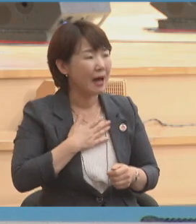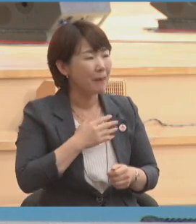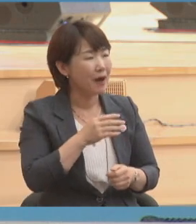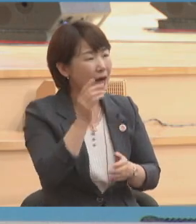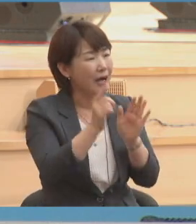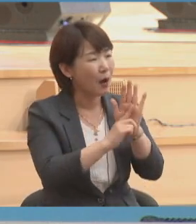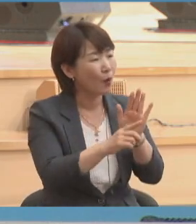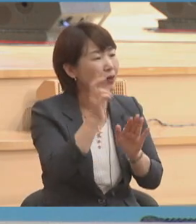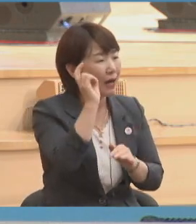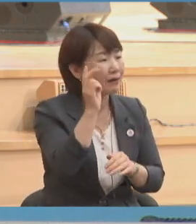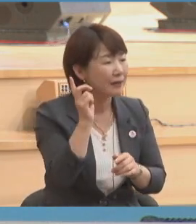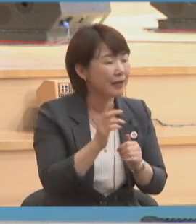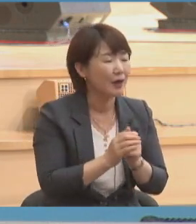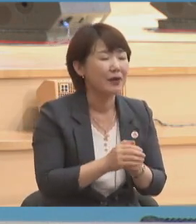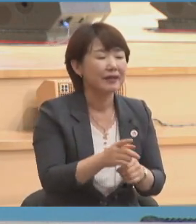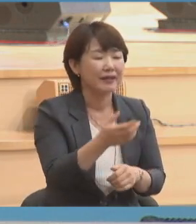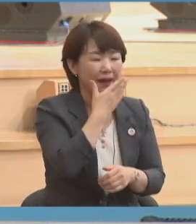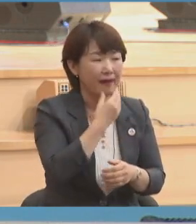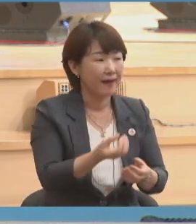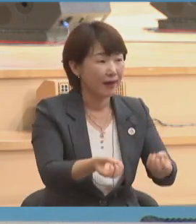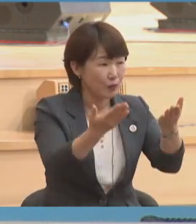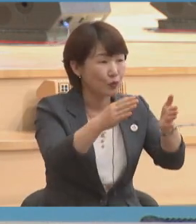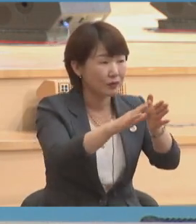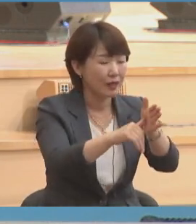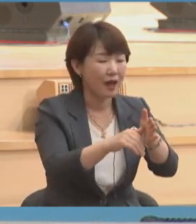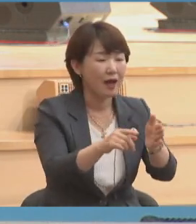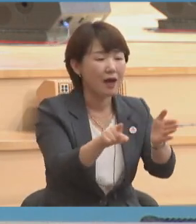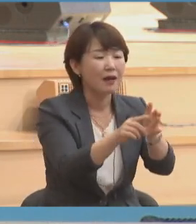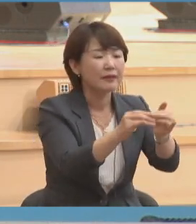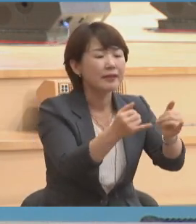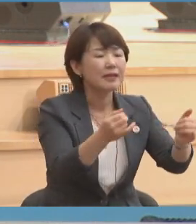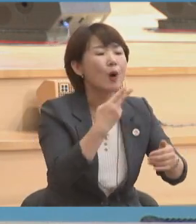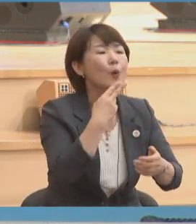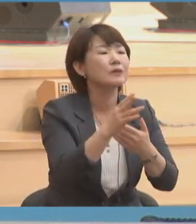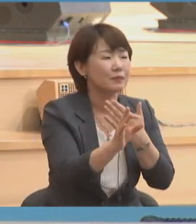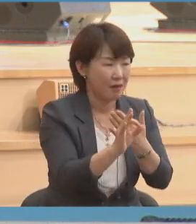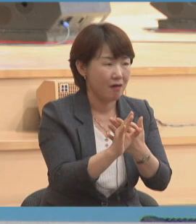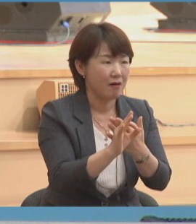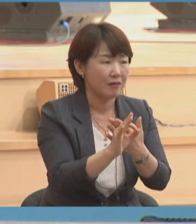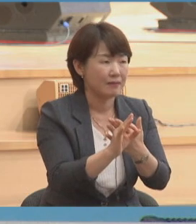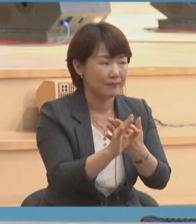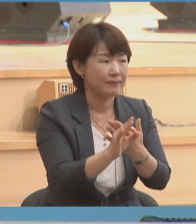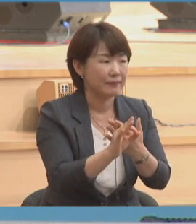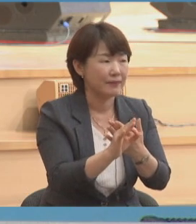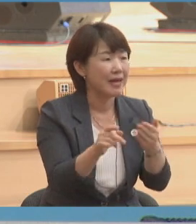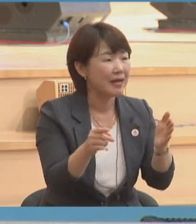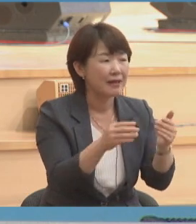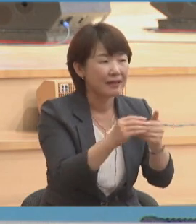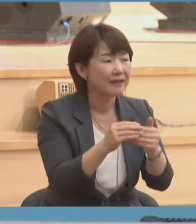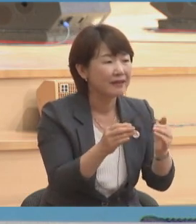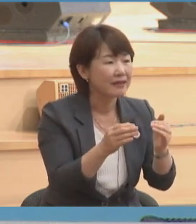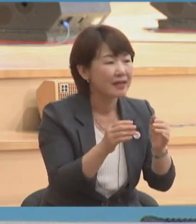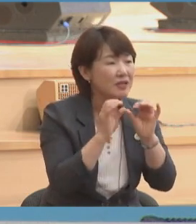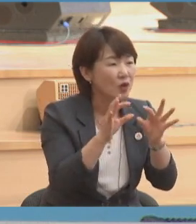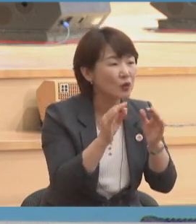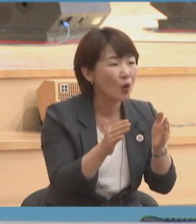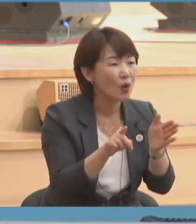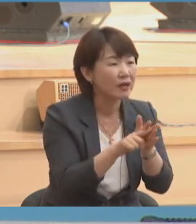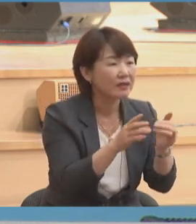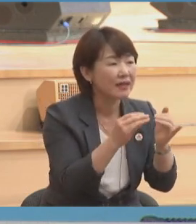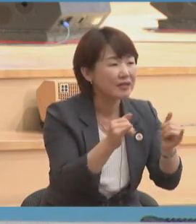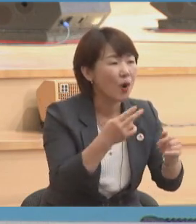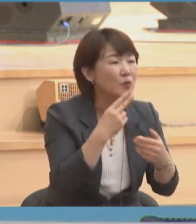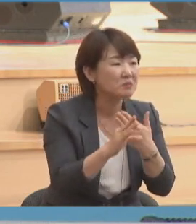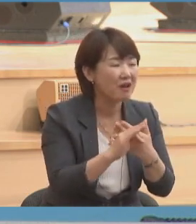간구했대. 아, 행축에 태신자를 동반하지 않으신 분들은, 응? 함께